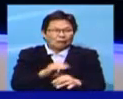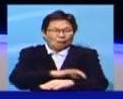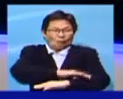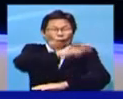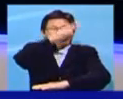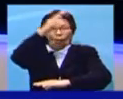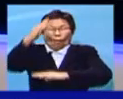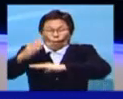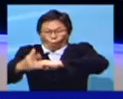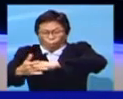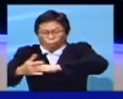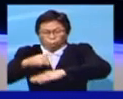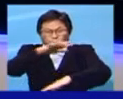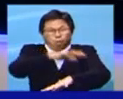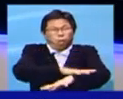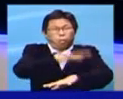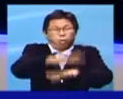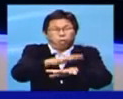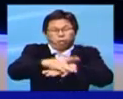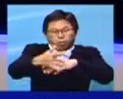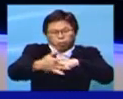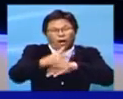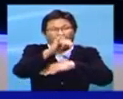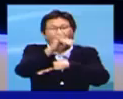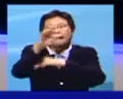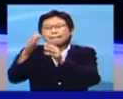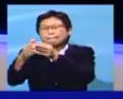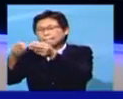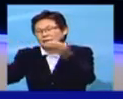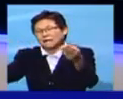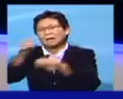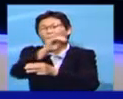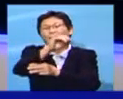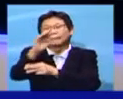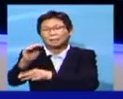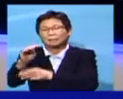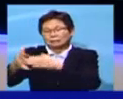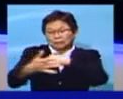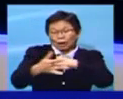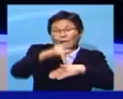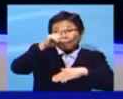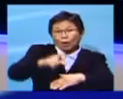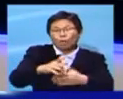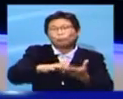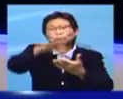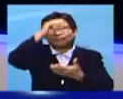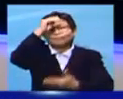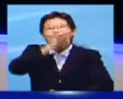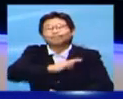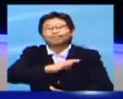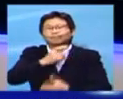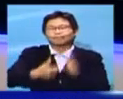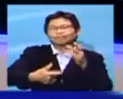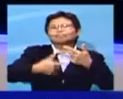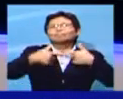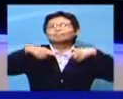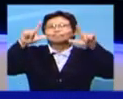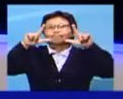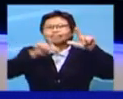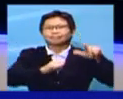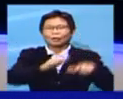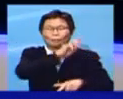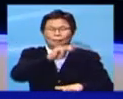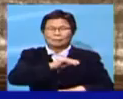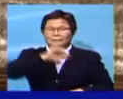teknologi baharu media dan media sosial teknologi itu perlu dimanfaatkan dengan bijak ke arah memartabatkan agama